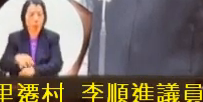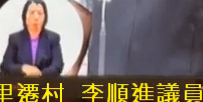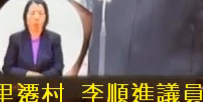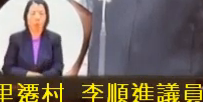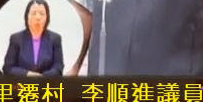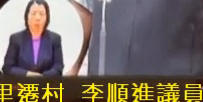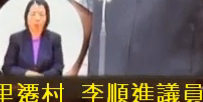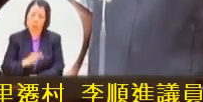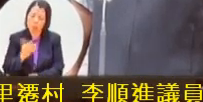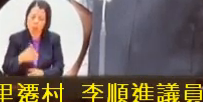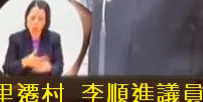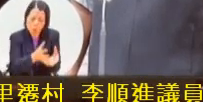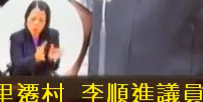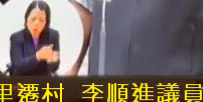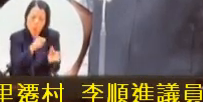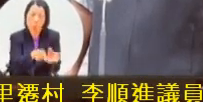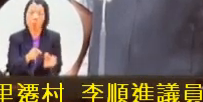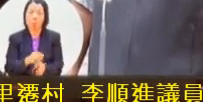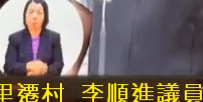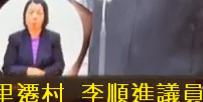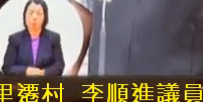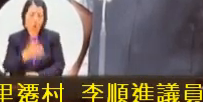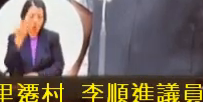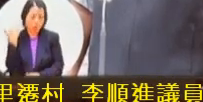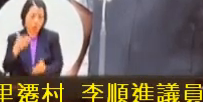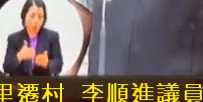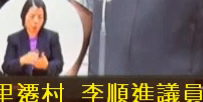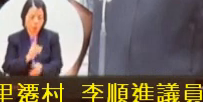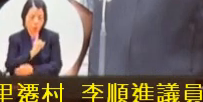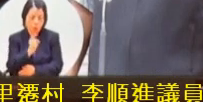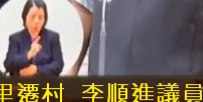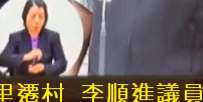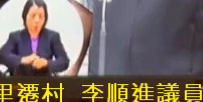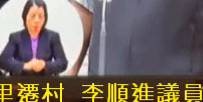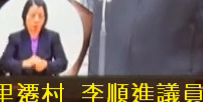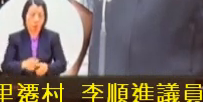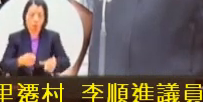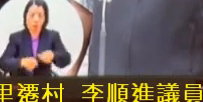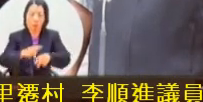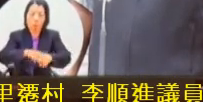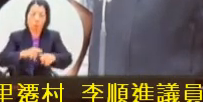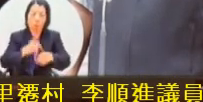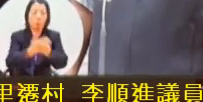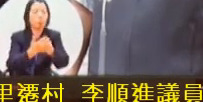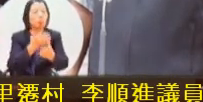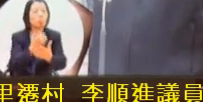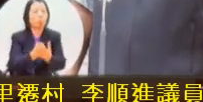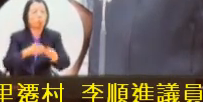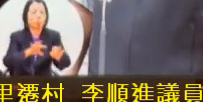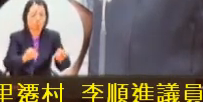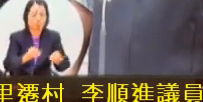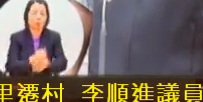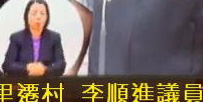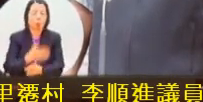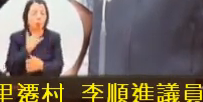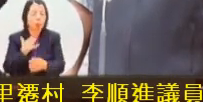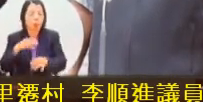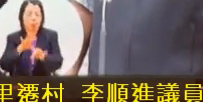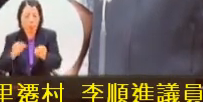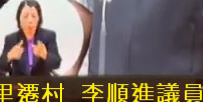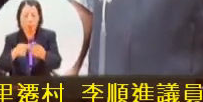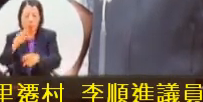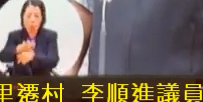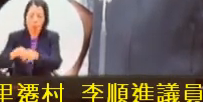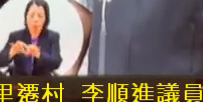些刚才李燕讲的，以前跟人家指定的这个公共设施保留地，包括旱地、农地，还有庙